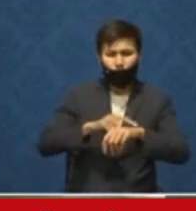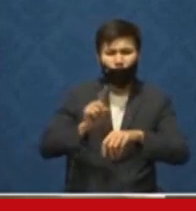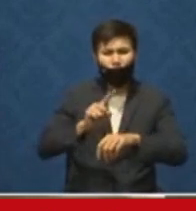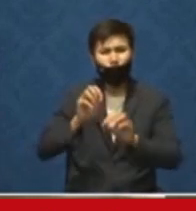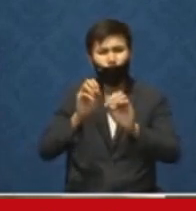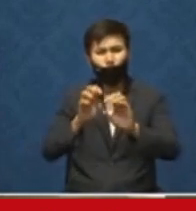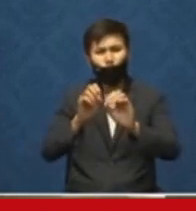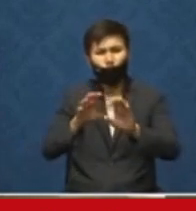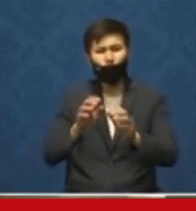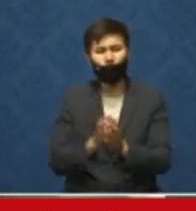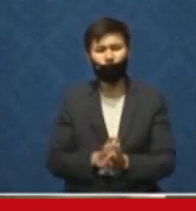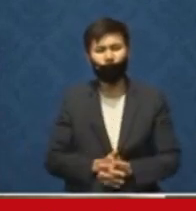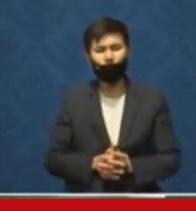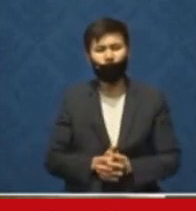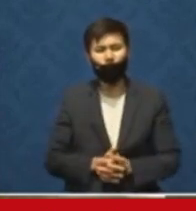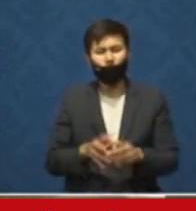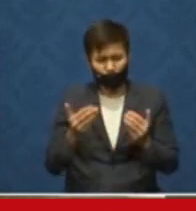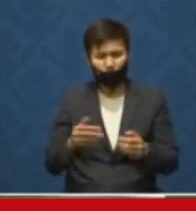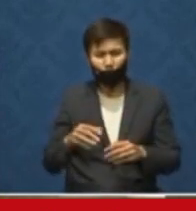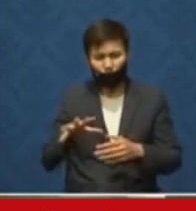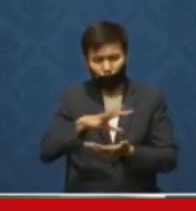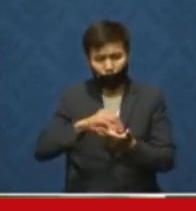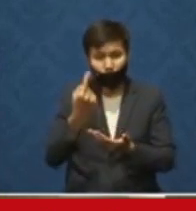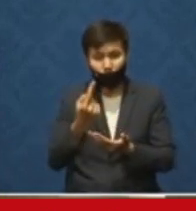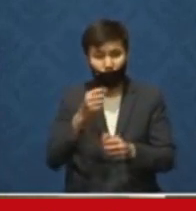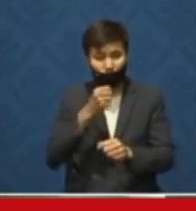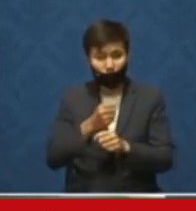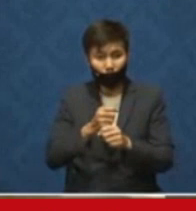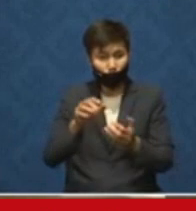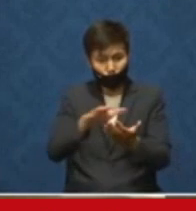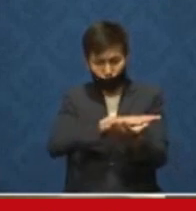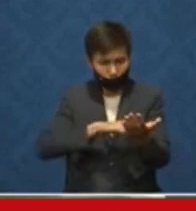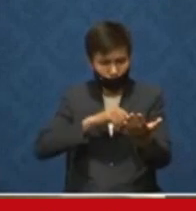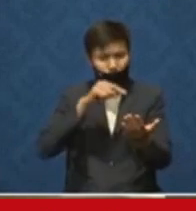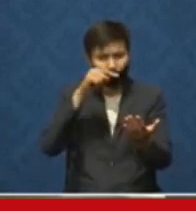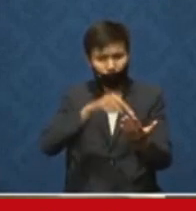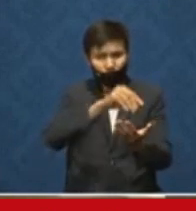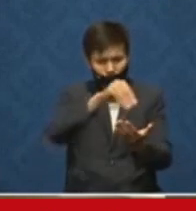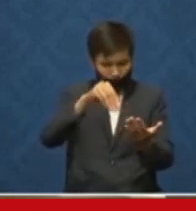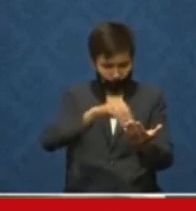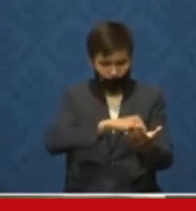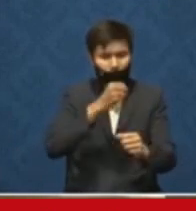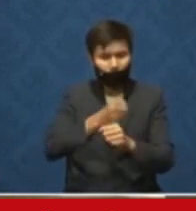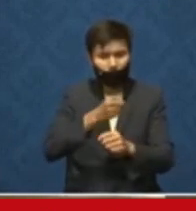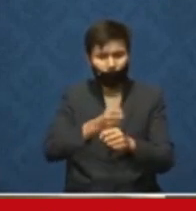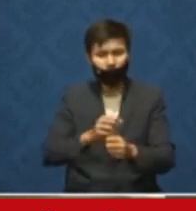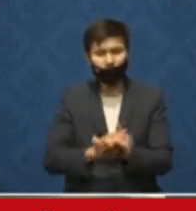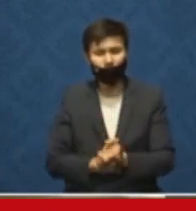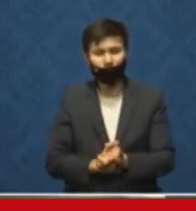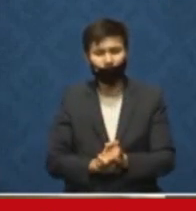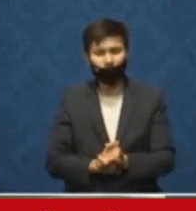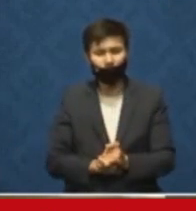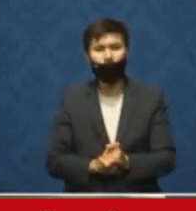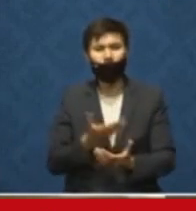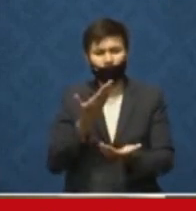อื่นเขารับไม่ได้คุณก็ไปทำแล้วสเกลทำได้ไหมก็คุณจะเวลาไรไปสอนหนังสือนี่มาวิลัยเดียวทำทั่วประเทศ